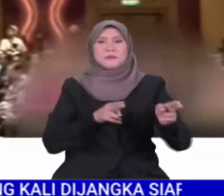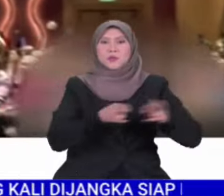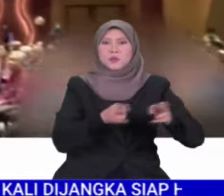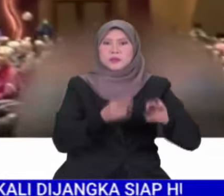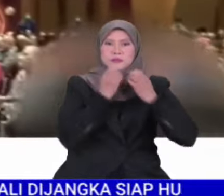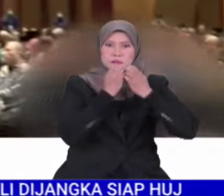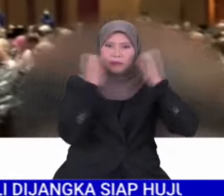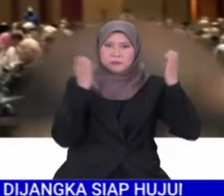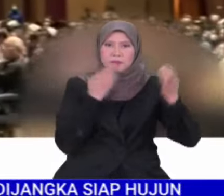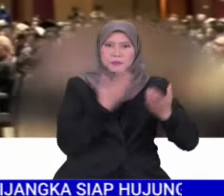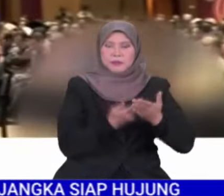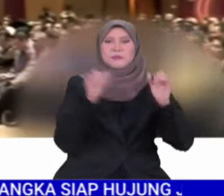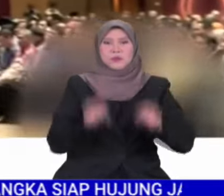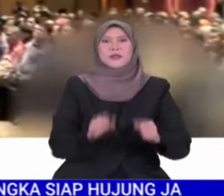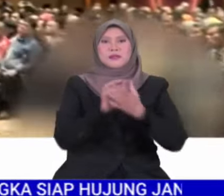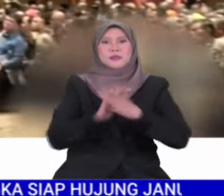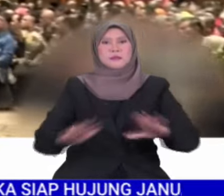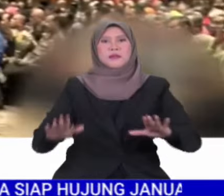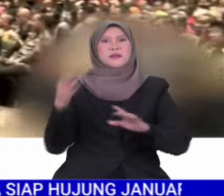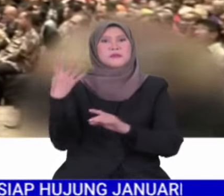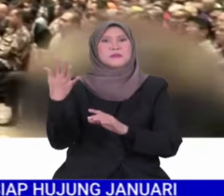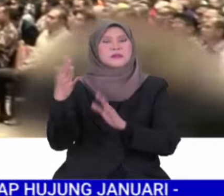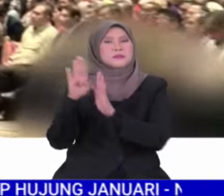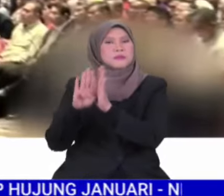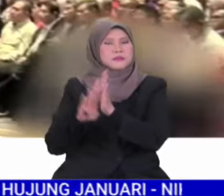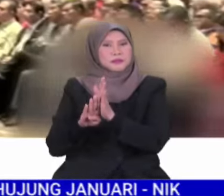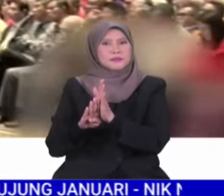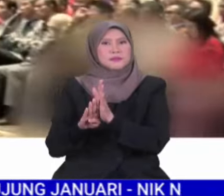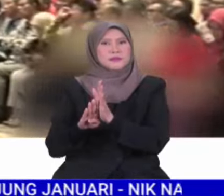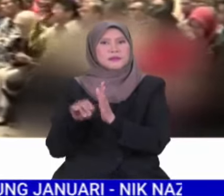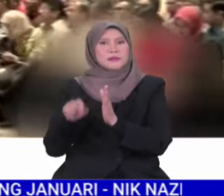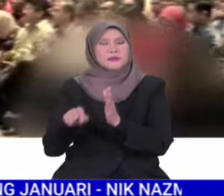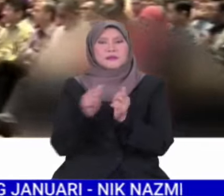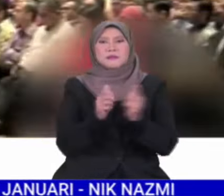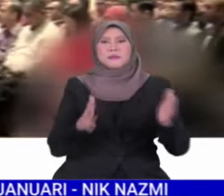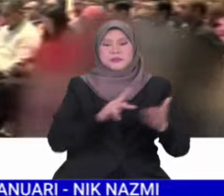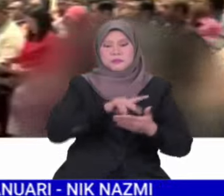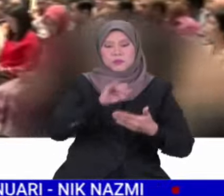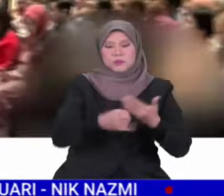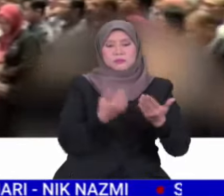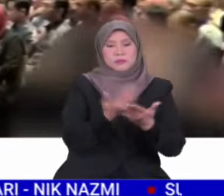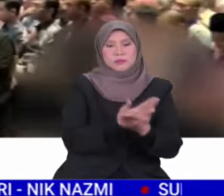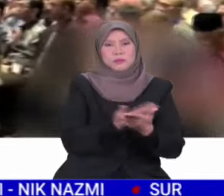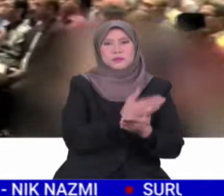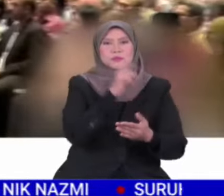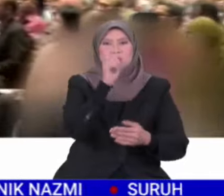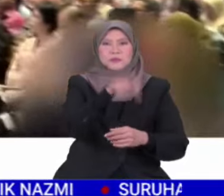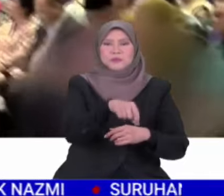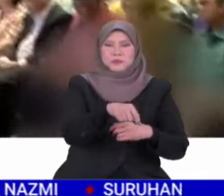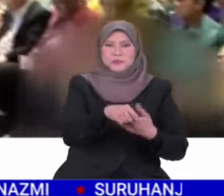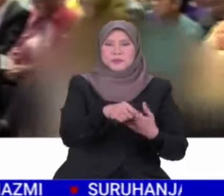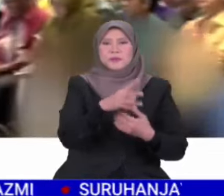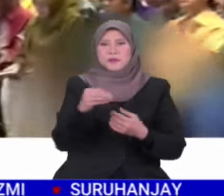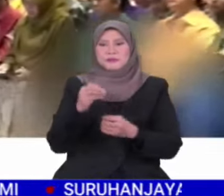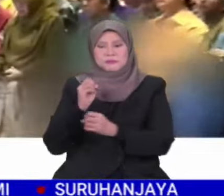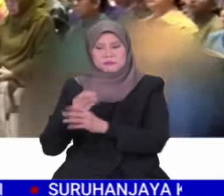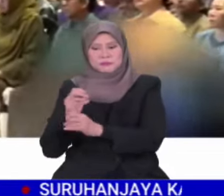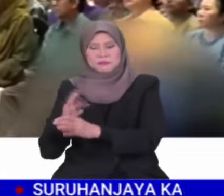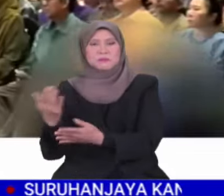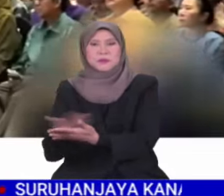cekap dan baik itu boleh menyelamatkan 15 bilion tanpa projek-projek baru atau ikhtiar dan inisiatif